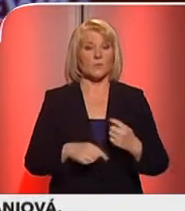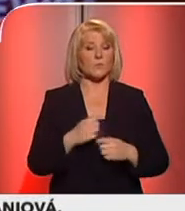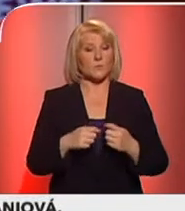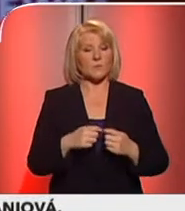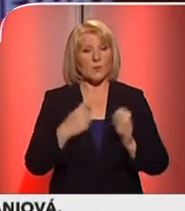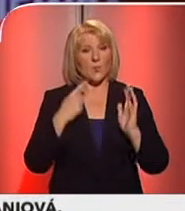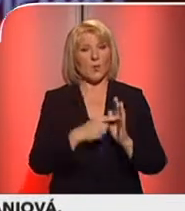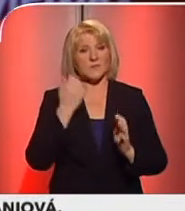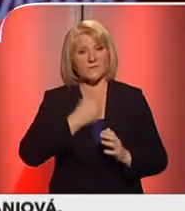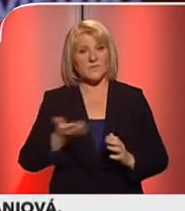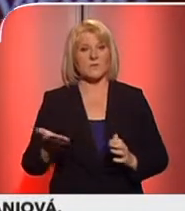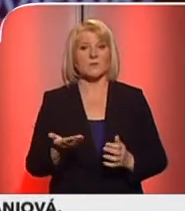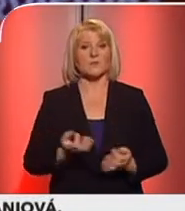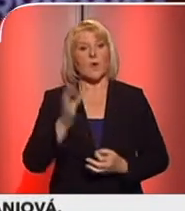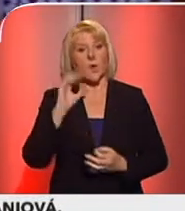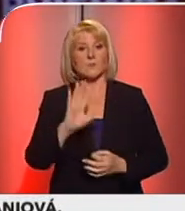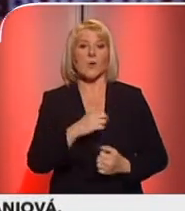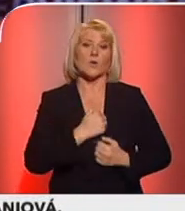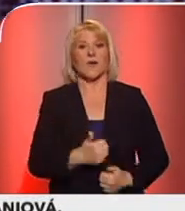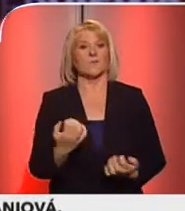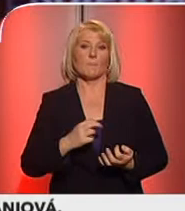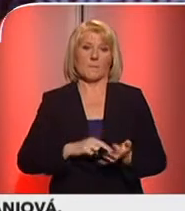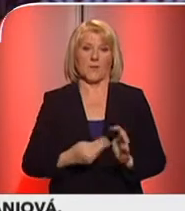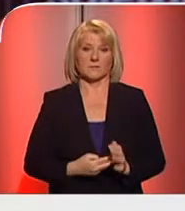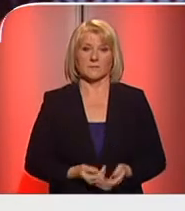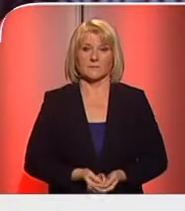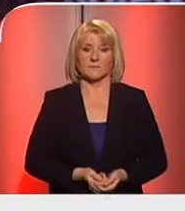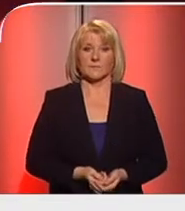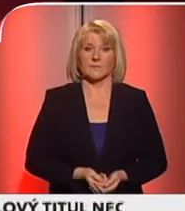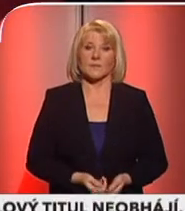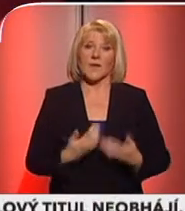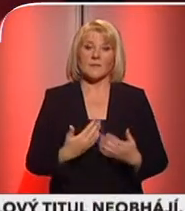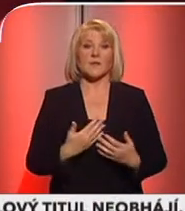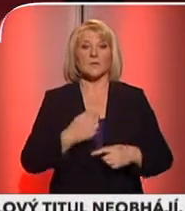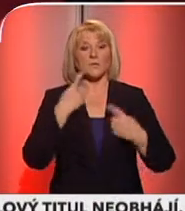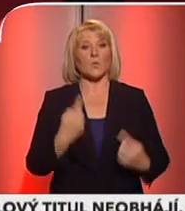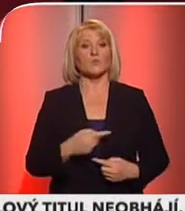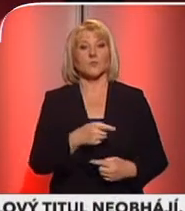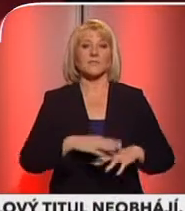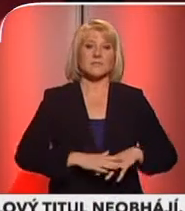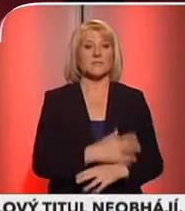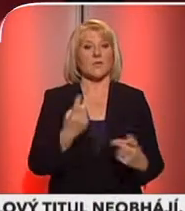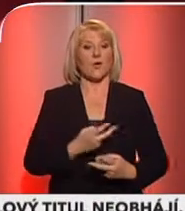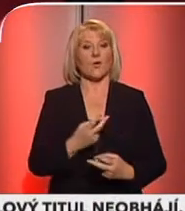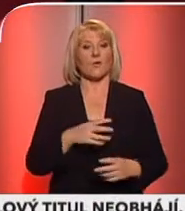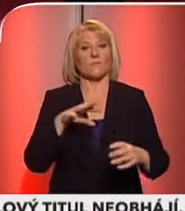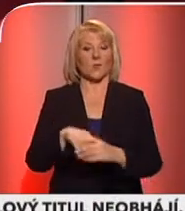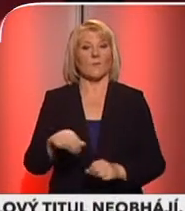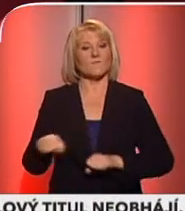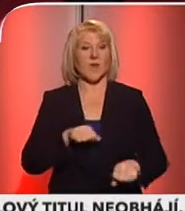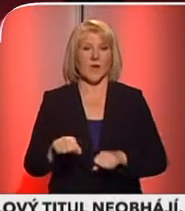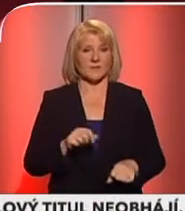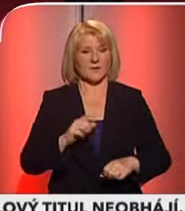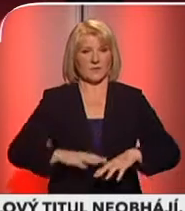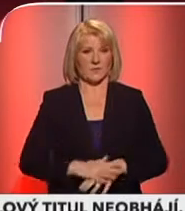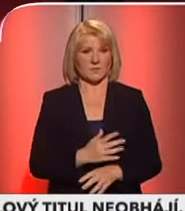české veřejnosti, jakou vizi mají odbory. Teď se zkuste vžít do role této vlády. Nejen, dejme tomu, z toho politického hlediska,